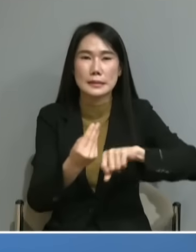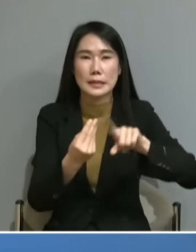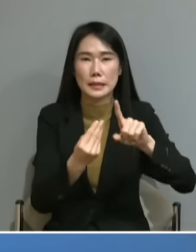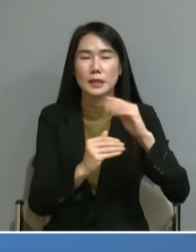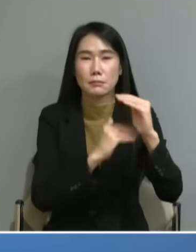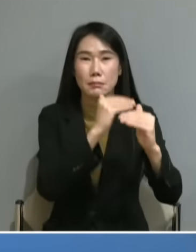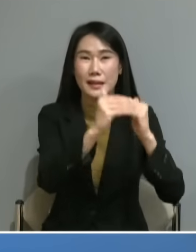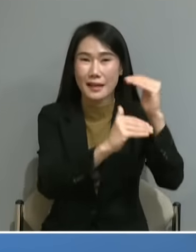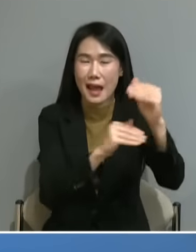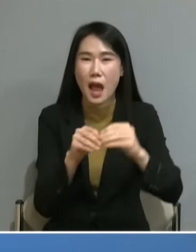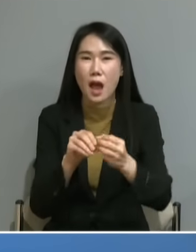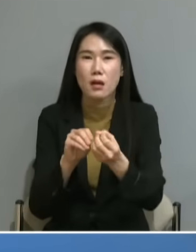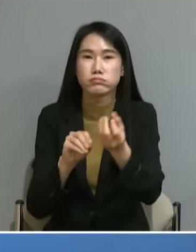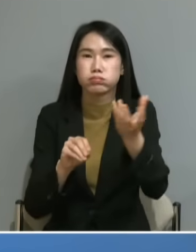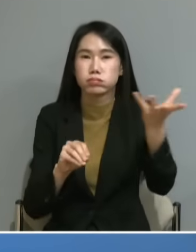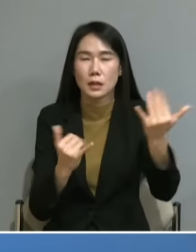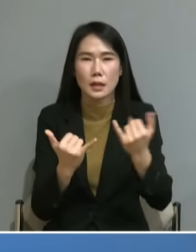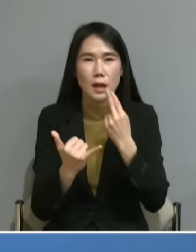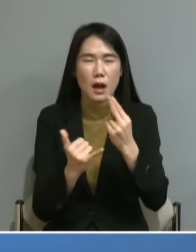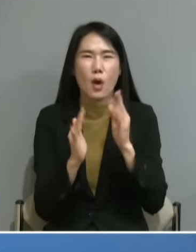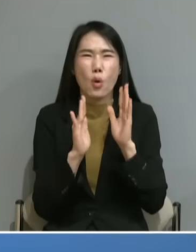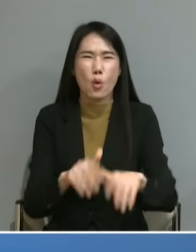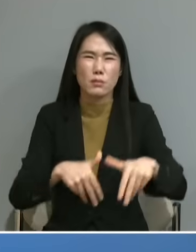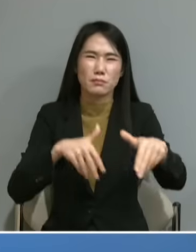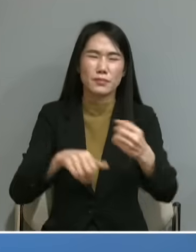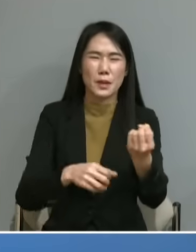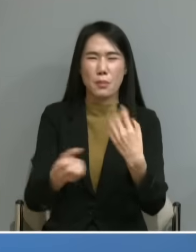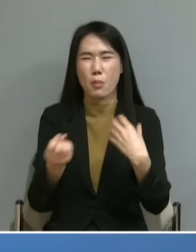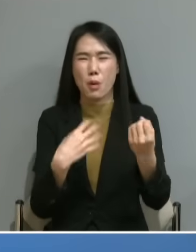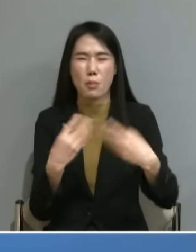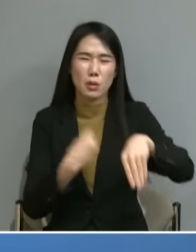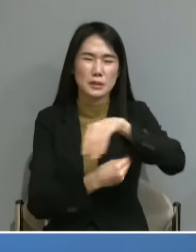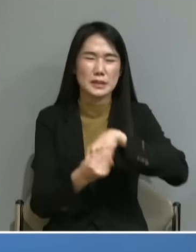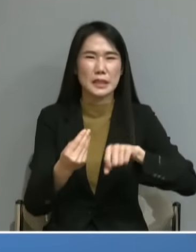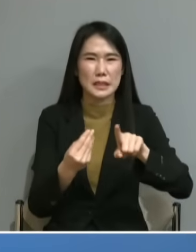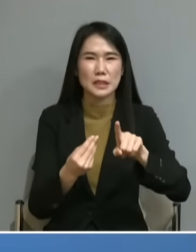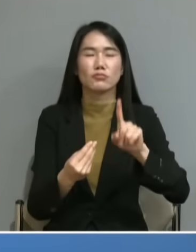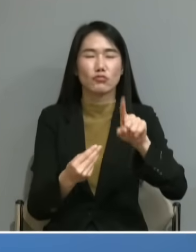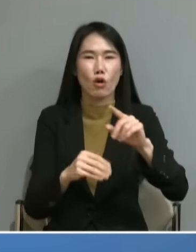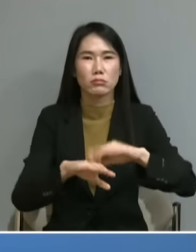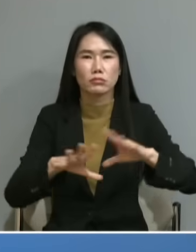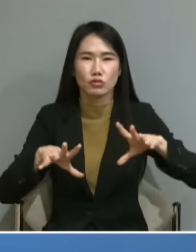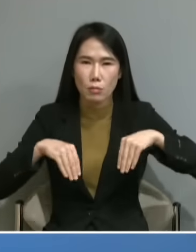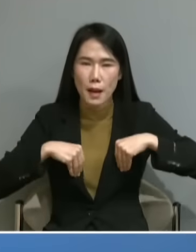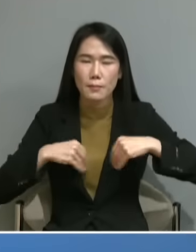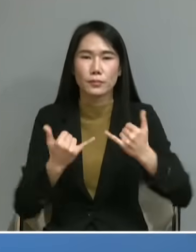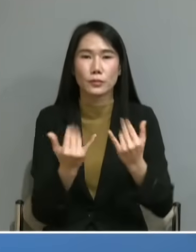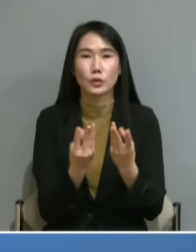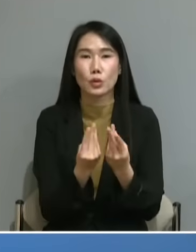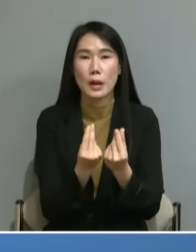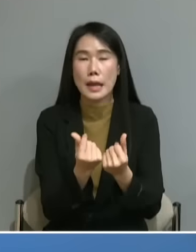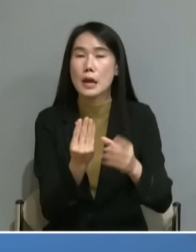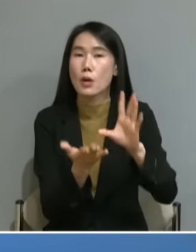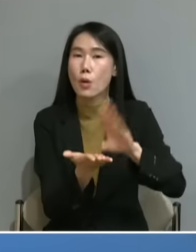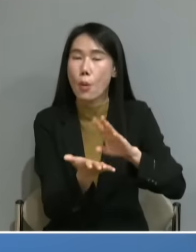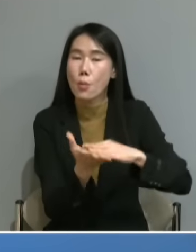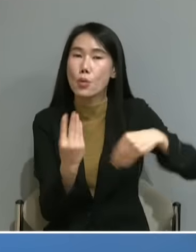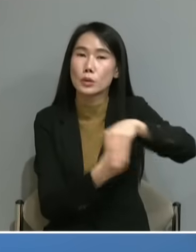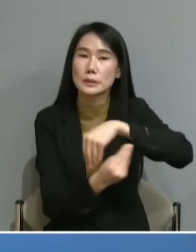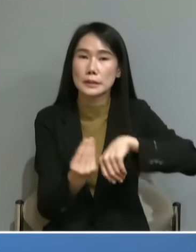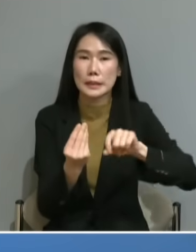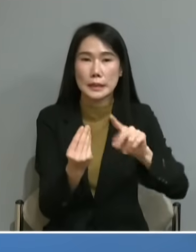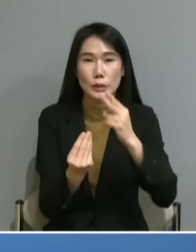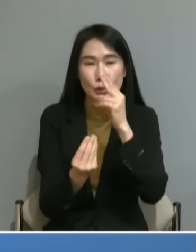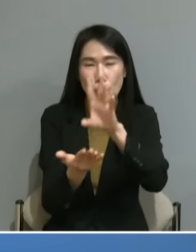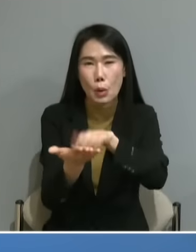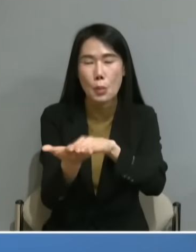ของนโยบายเมื่อมีข้อท้วงติงในเรื่องของกลไกการกระตุ้นเศรษฐกิจเราต้องรับฟัง มีตัวเลขทางเศรษฐศาสตร์ที่มันชี้ชัดได้นะ